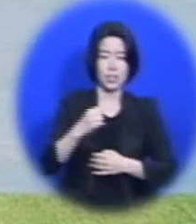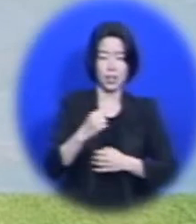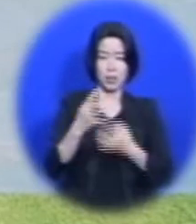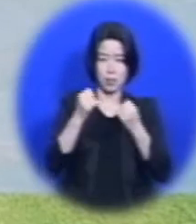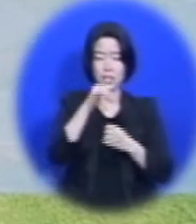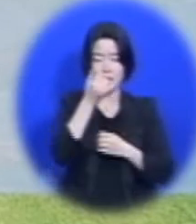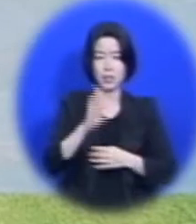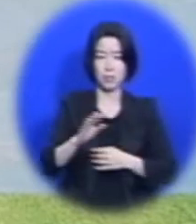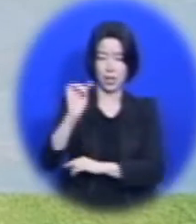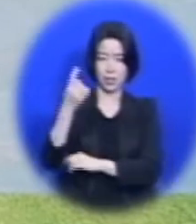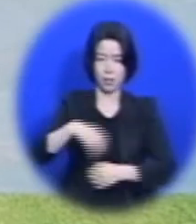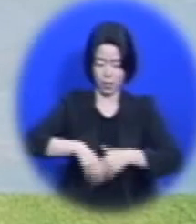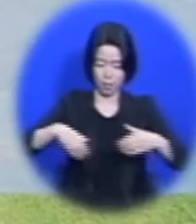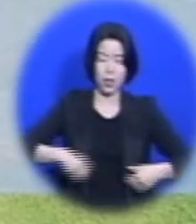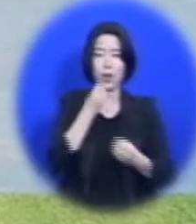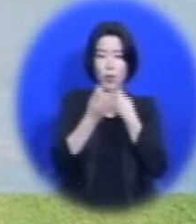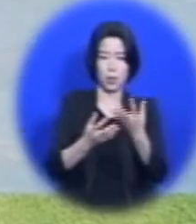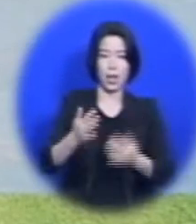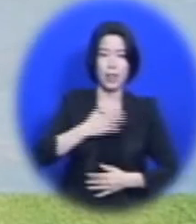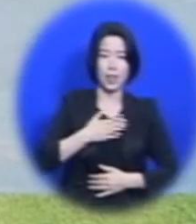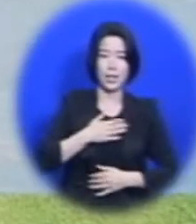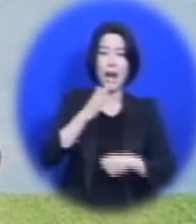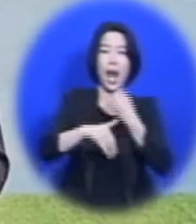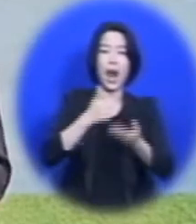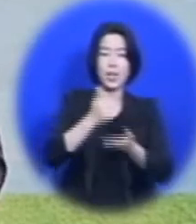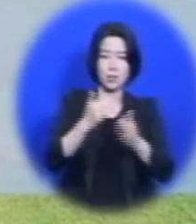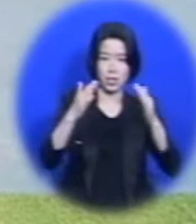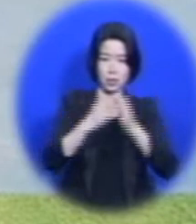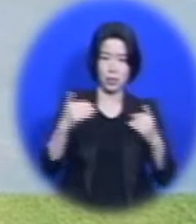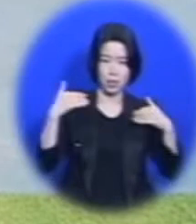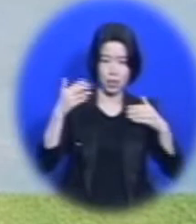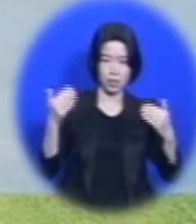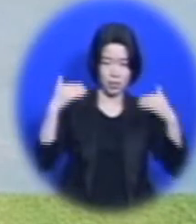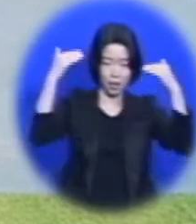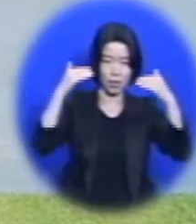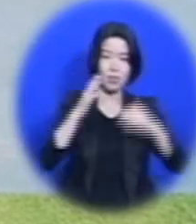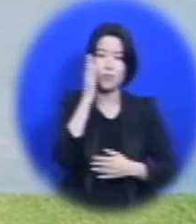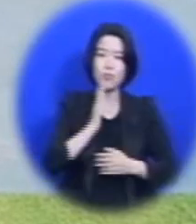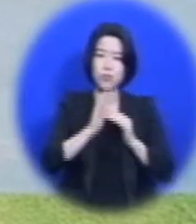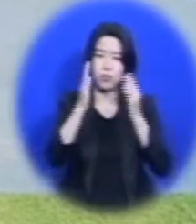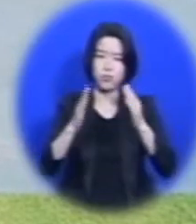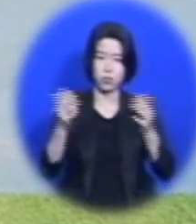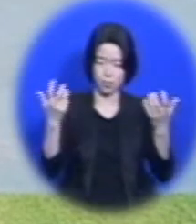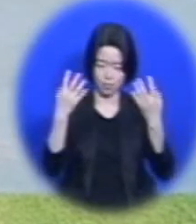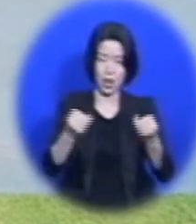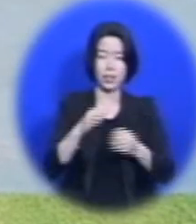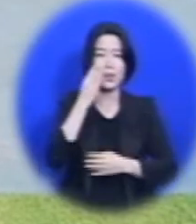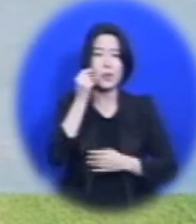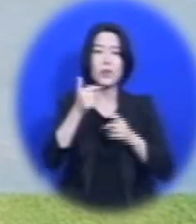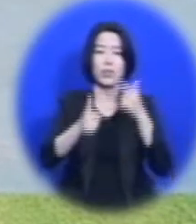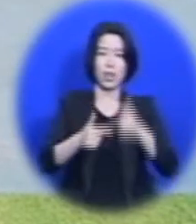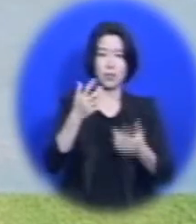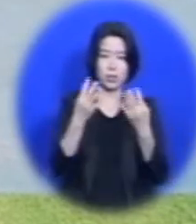담대하게 고백합니다. 8절 9절에 나는 하나님의 집에서 자라는 푸른 잎이 무성한 올리브 나무처럼 언제나